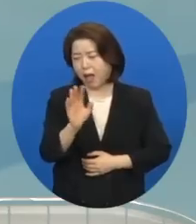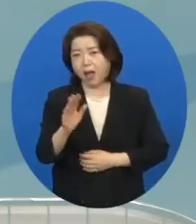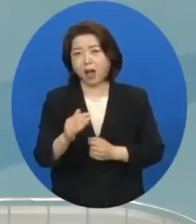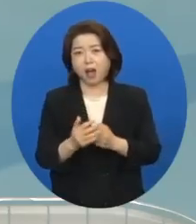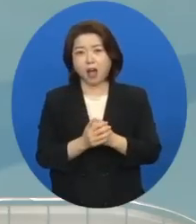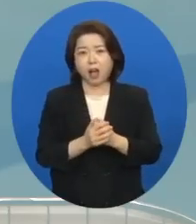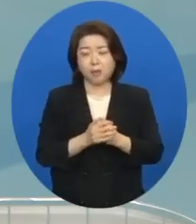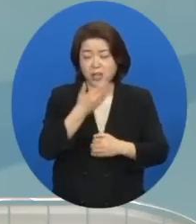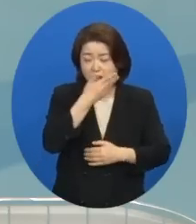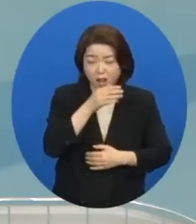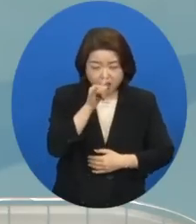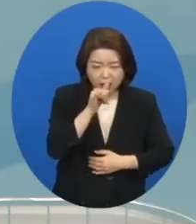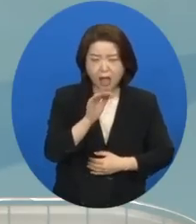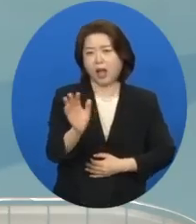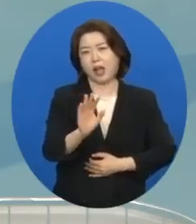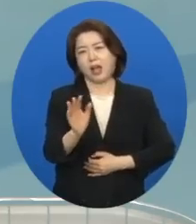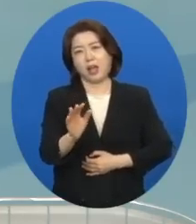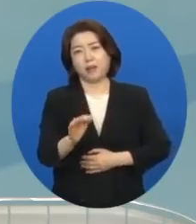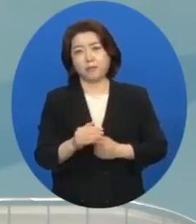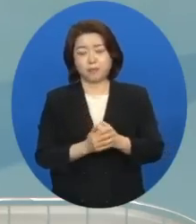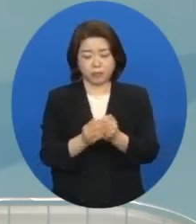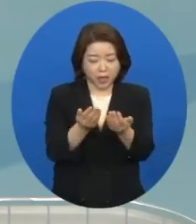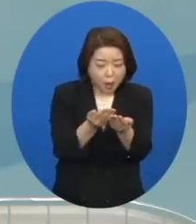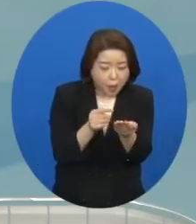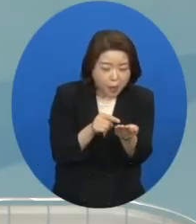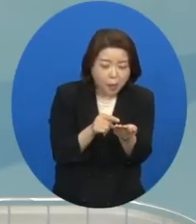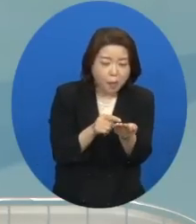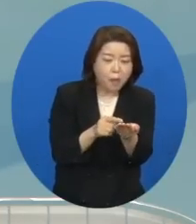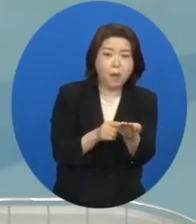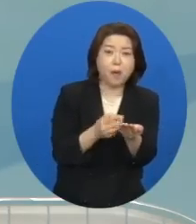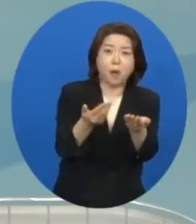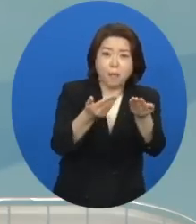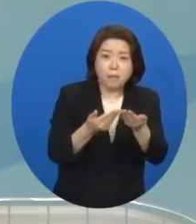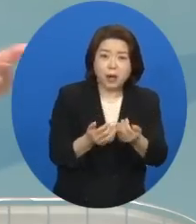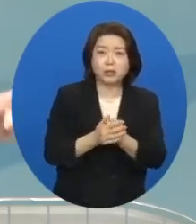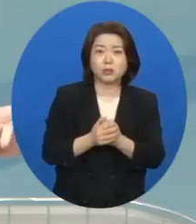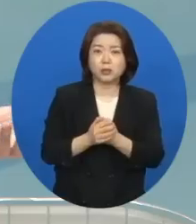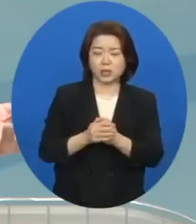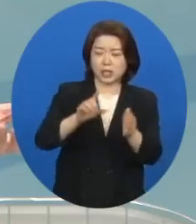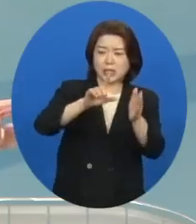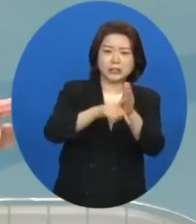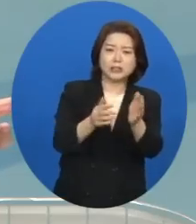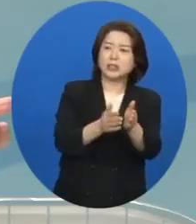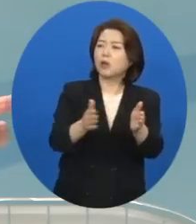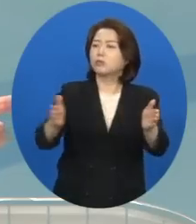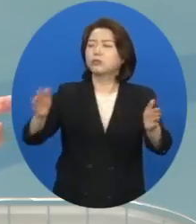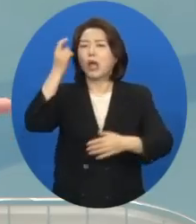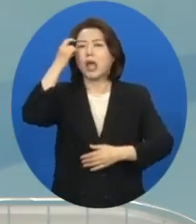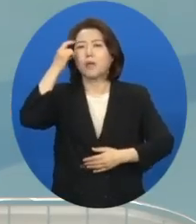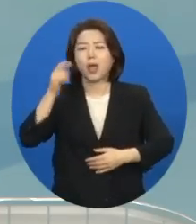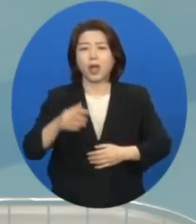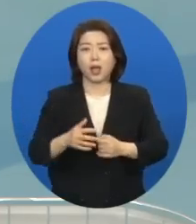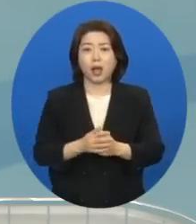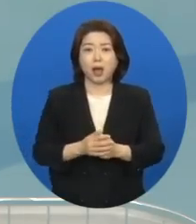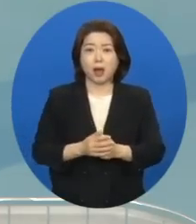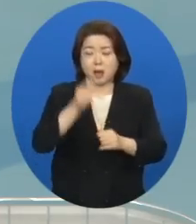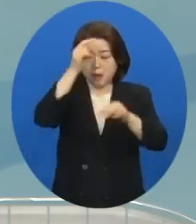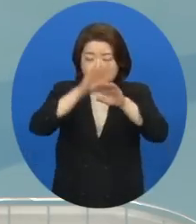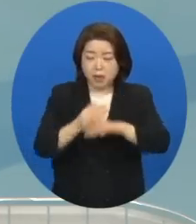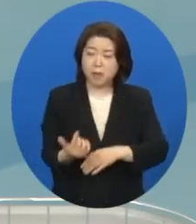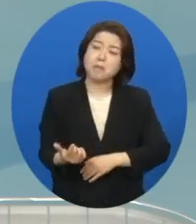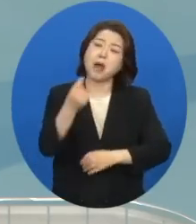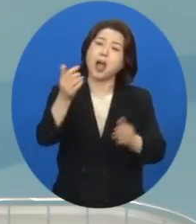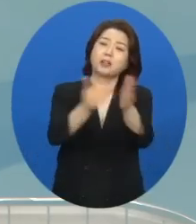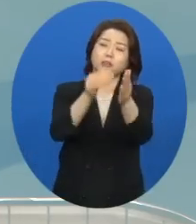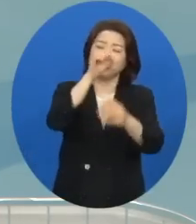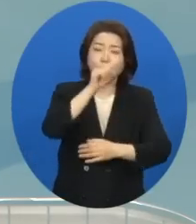무슨 영양가가 있겠어요? 아, 그거 받으려고 이렇게 시간은 왜 드려요? 차라리 예배나 일찍